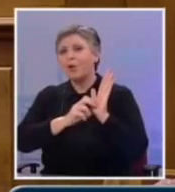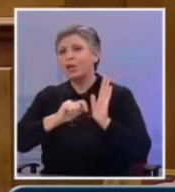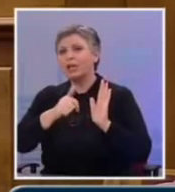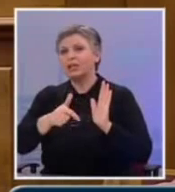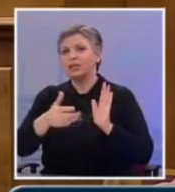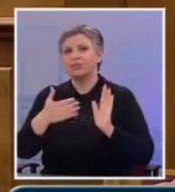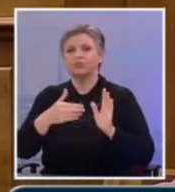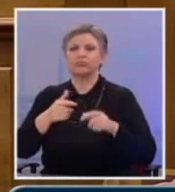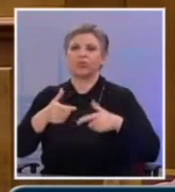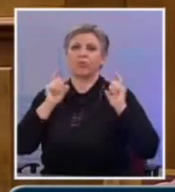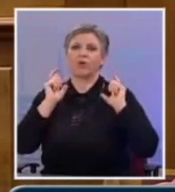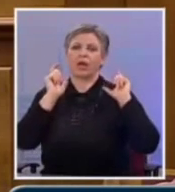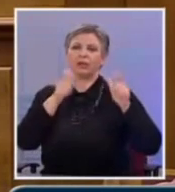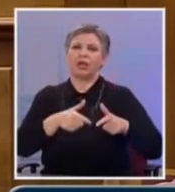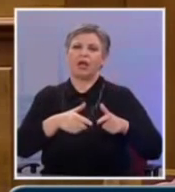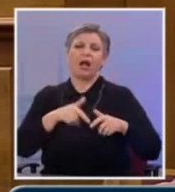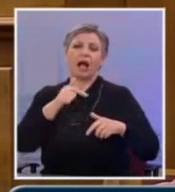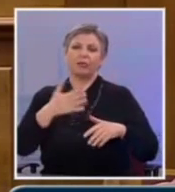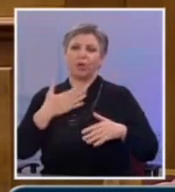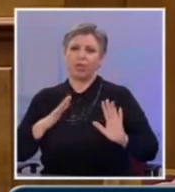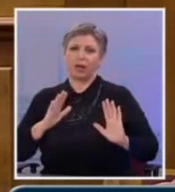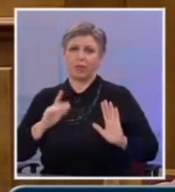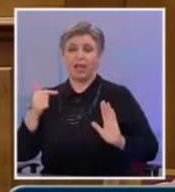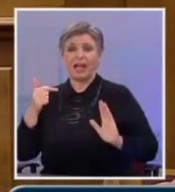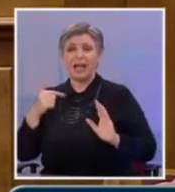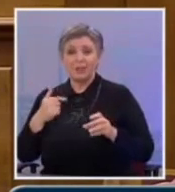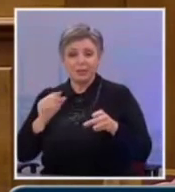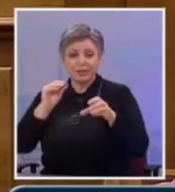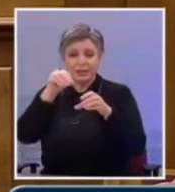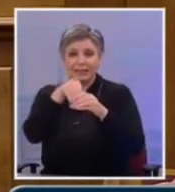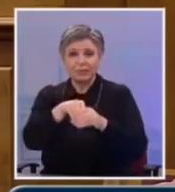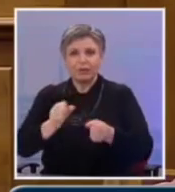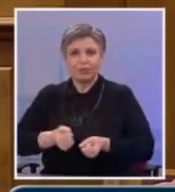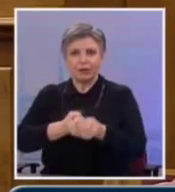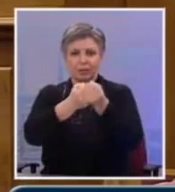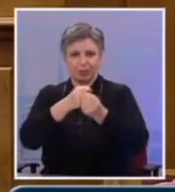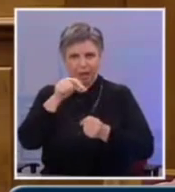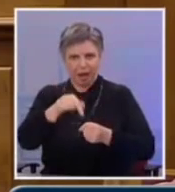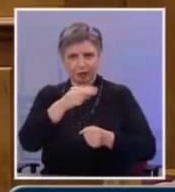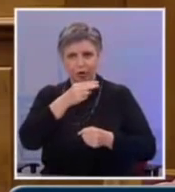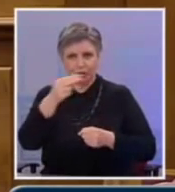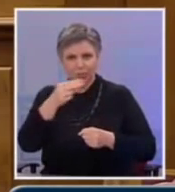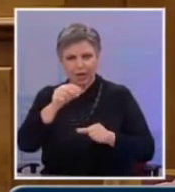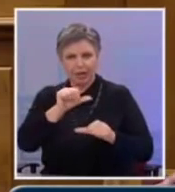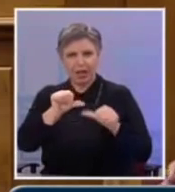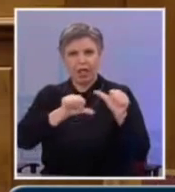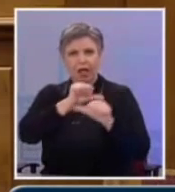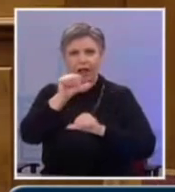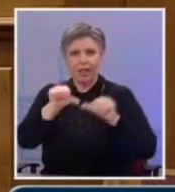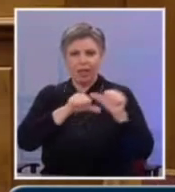επιχείρηση συνεννόχους δεν θα μας έχετε. Το δεύτερο θέμα που αφορά την